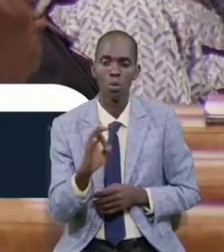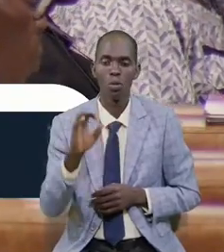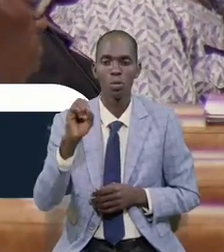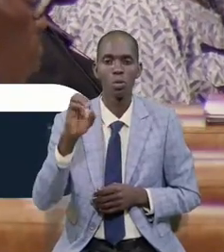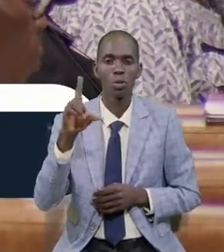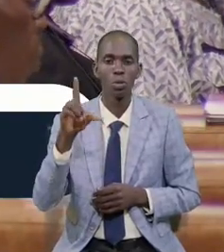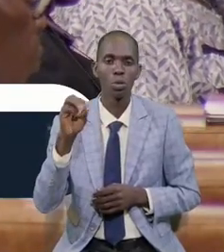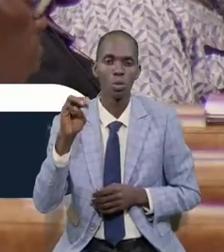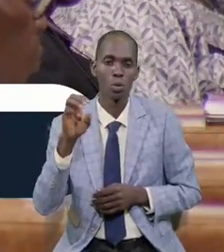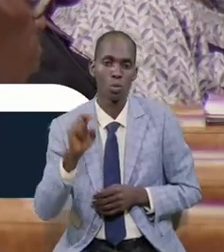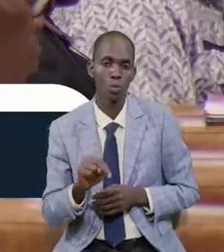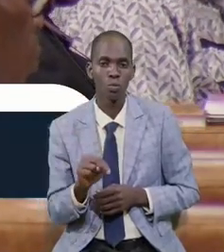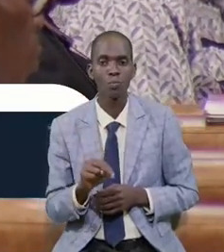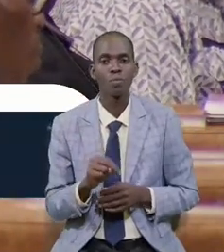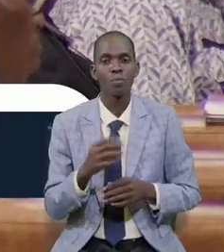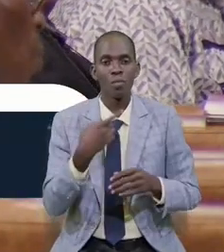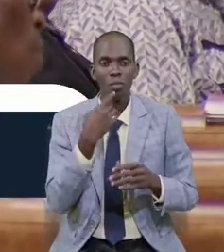Cantique 2.15,